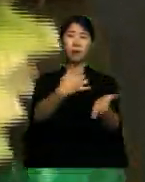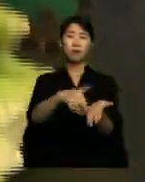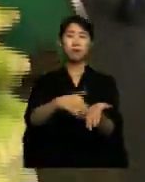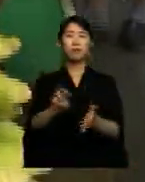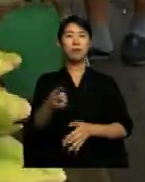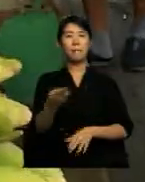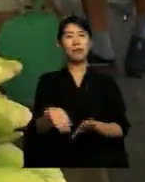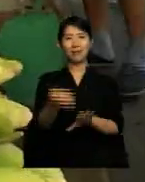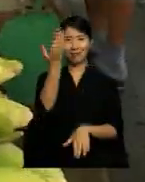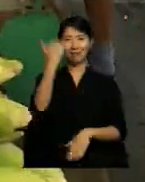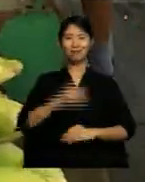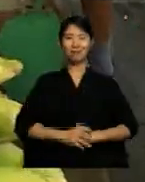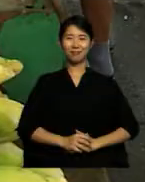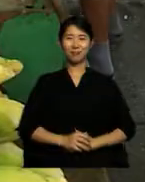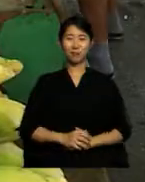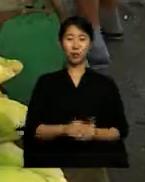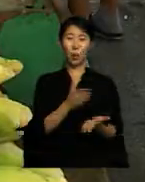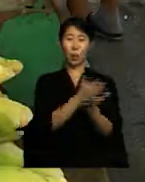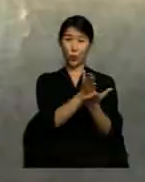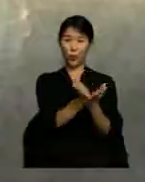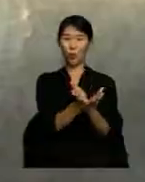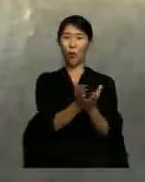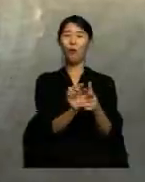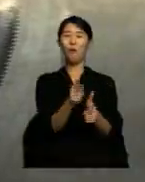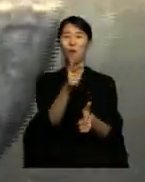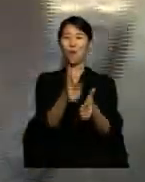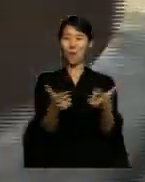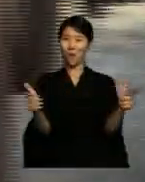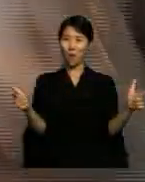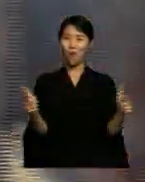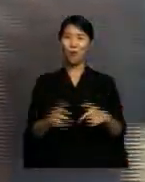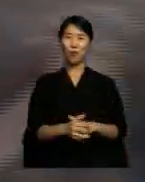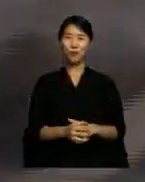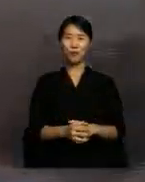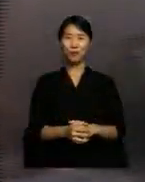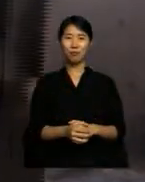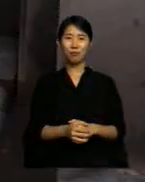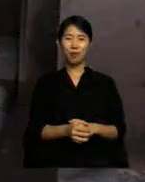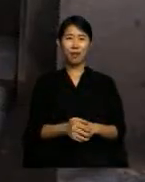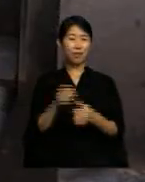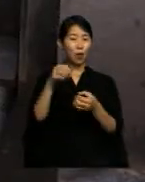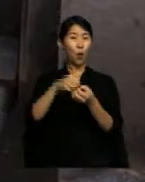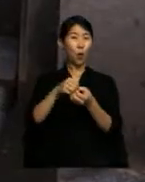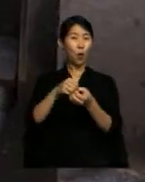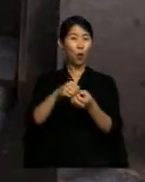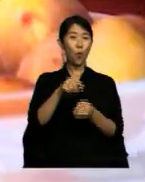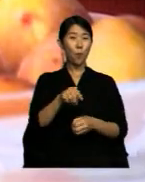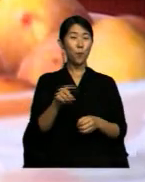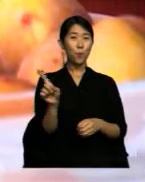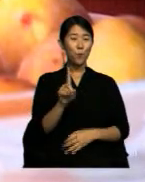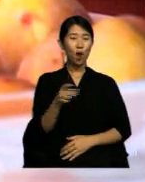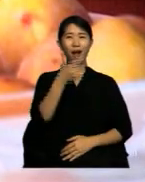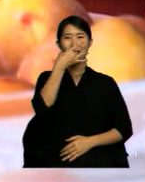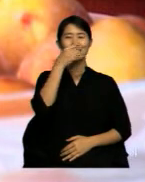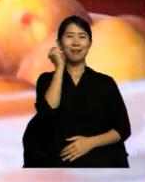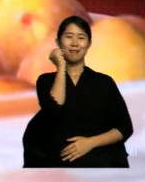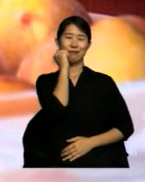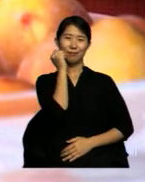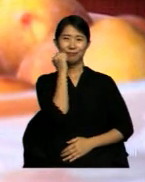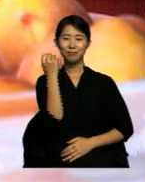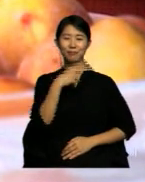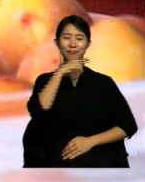펼쳐집니다. 품목도 다양합니다. 민속 오일장의 단골 손님인 뻥튀기는 기본, 신선한